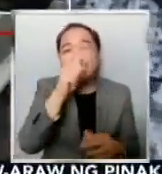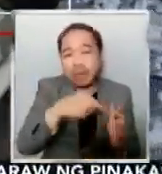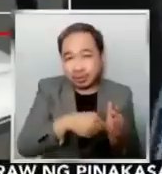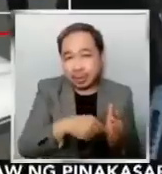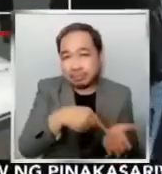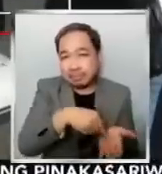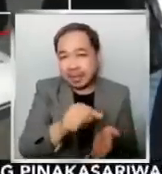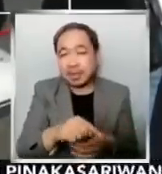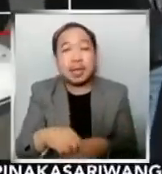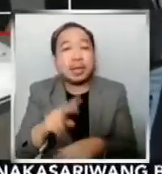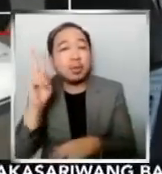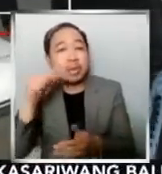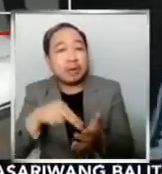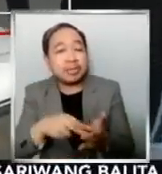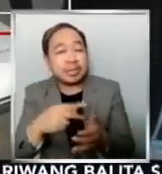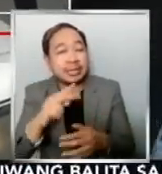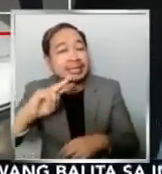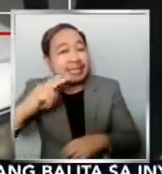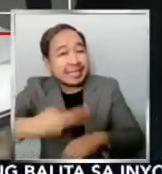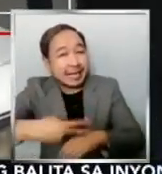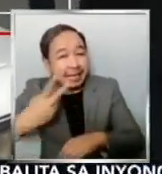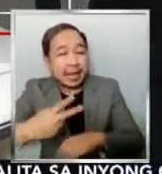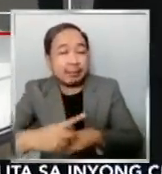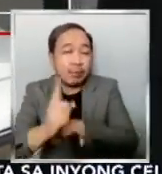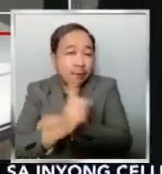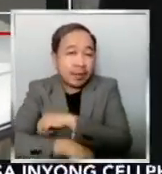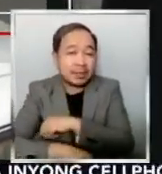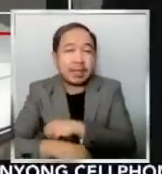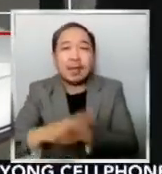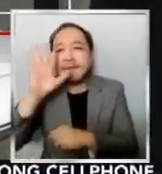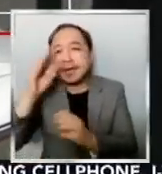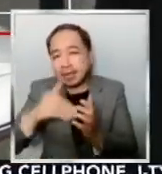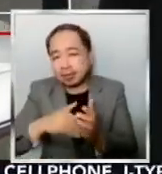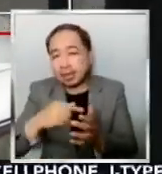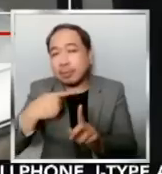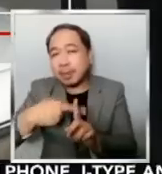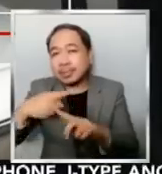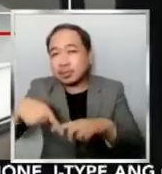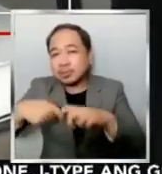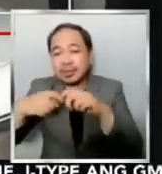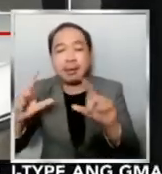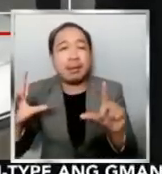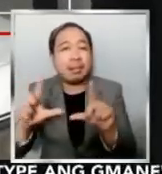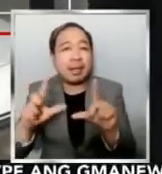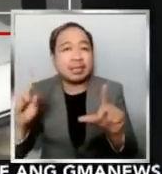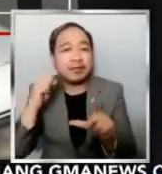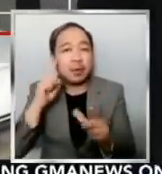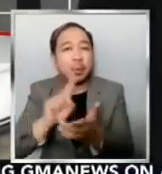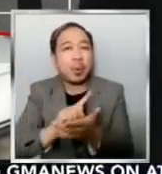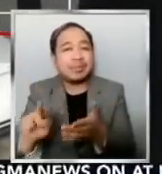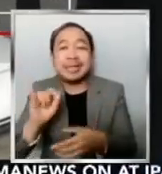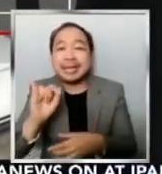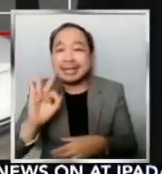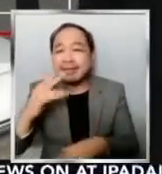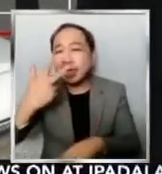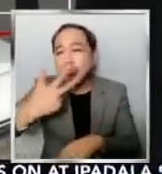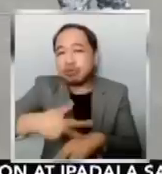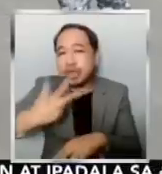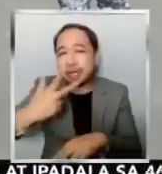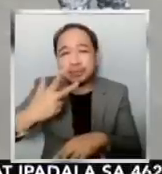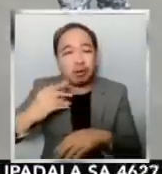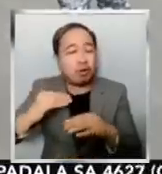pangalawa, 5,000 pesos at pagsuspinde ng driver's license ng isang linggo sa pangatlo at higit pang